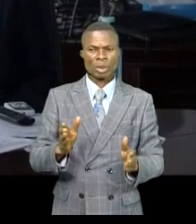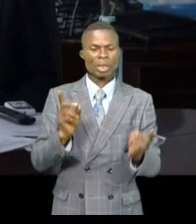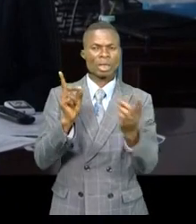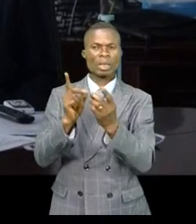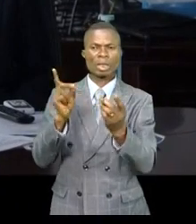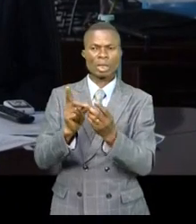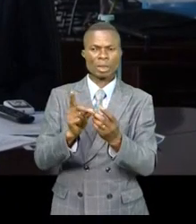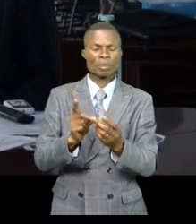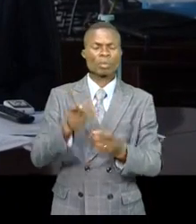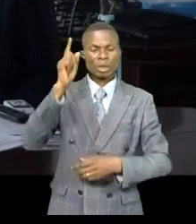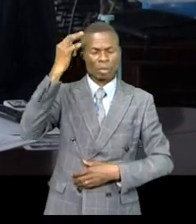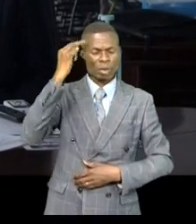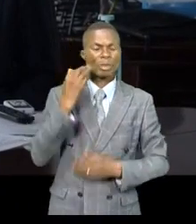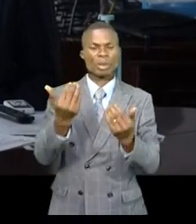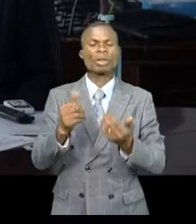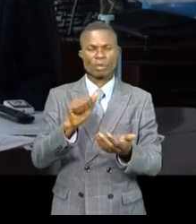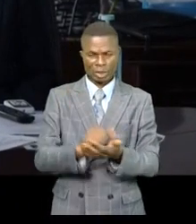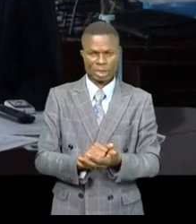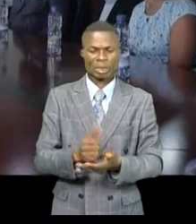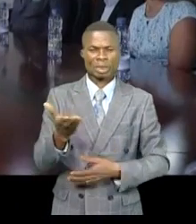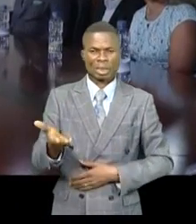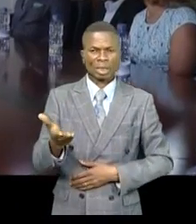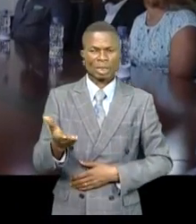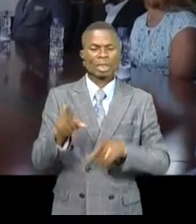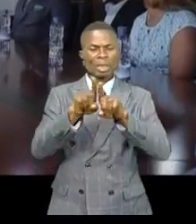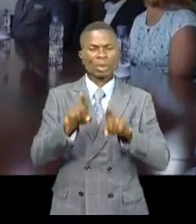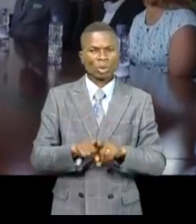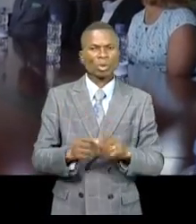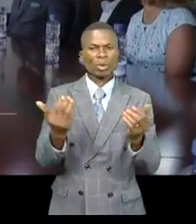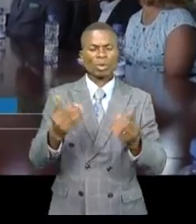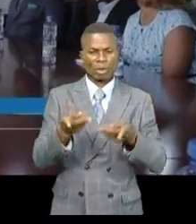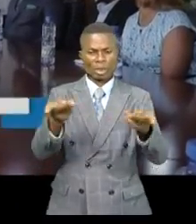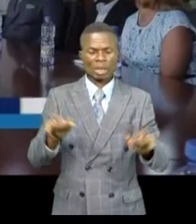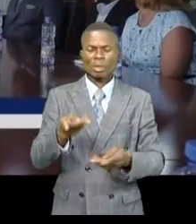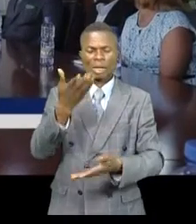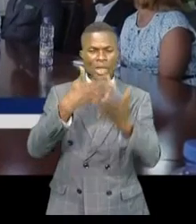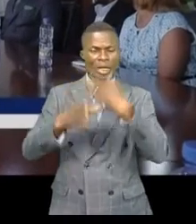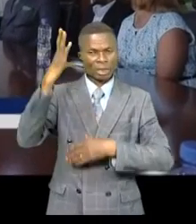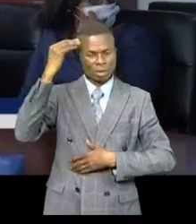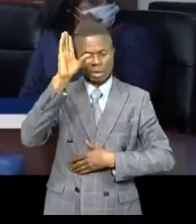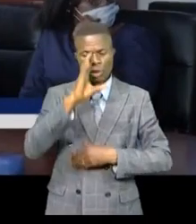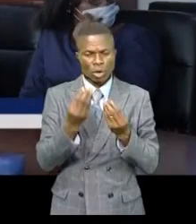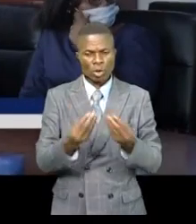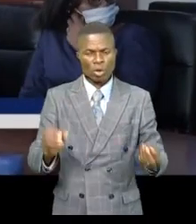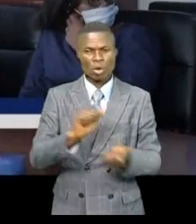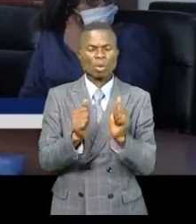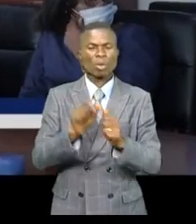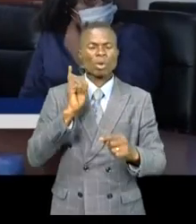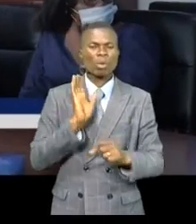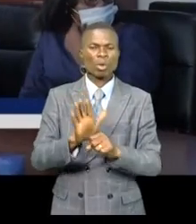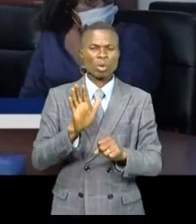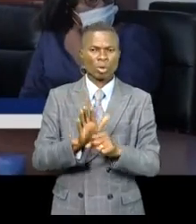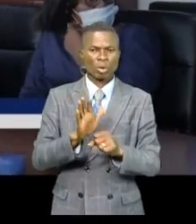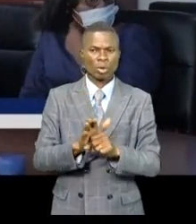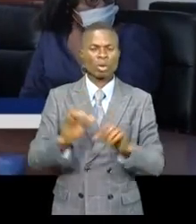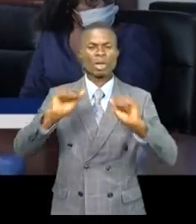comme le veut le patron de médias en République démocratique du Congo, mais aussi un cadre d'échange pour trouver solution aux différentes préoccupations de